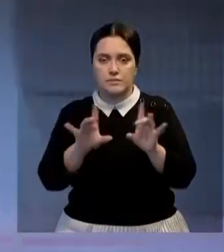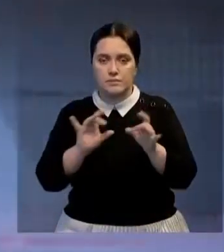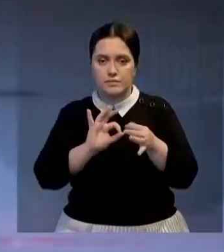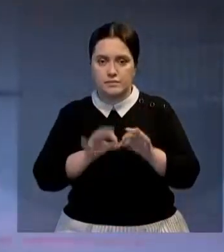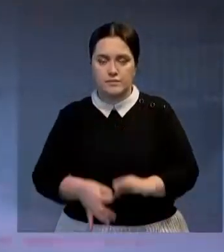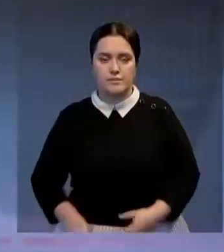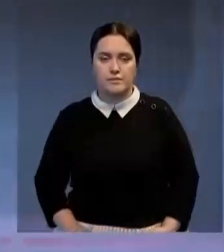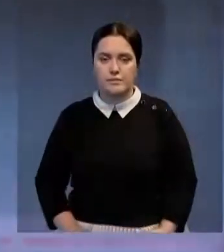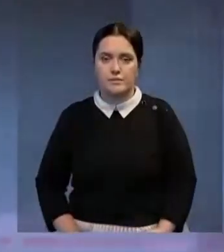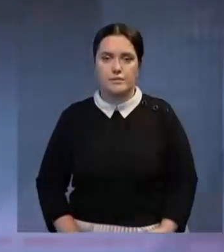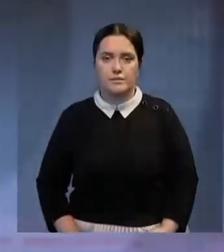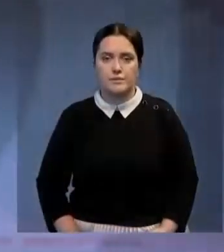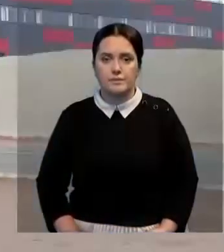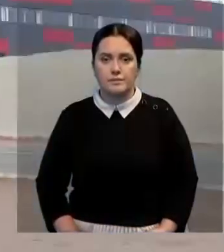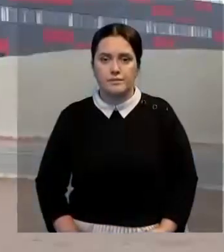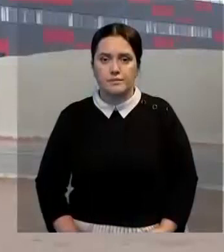Азиза Зукумбаева расскажет.